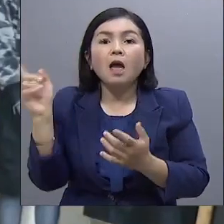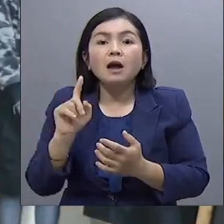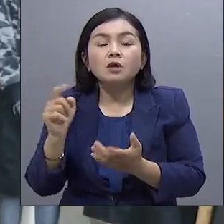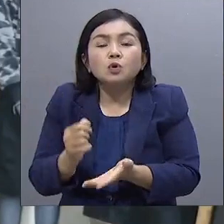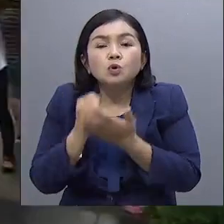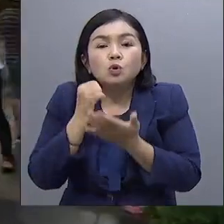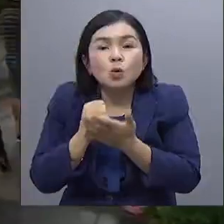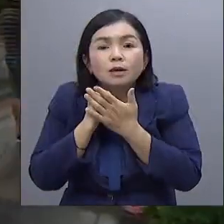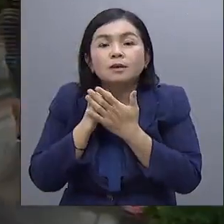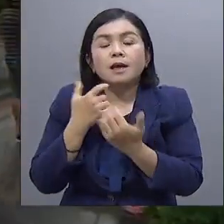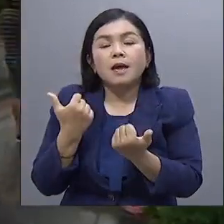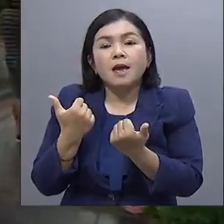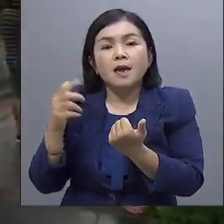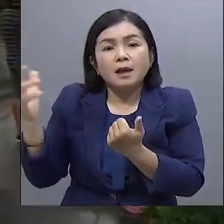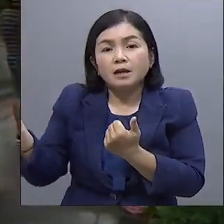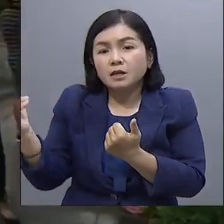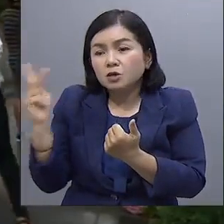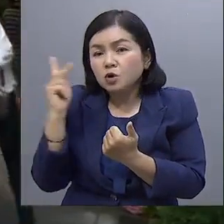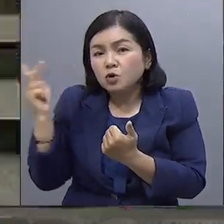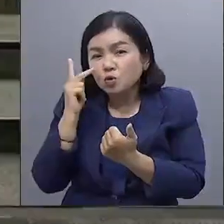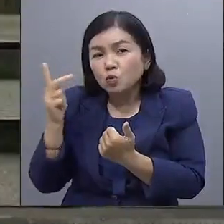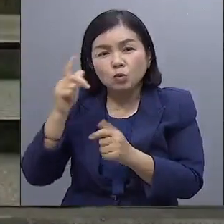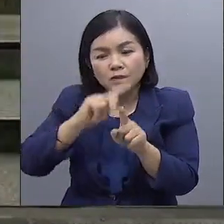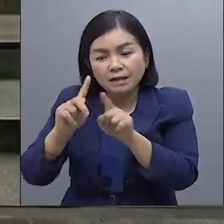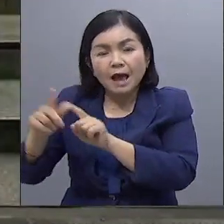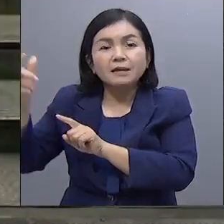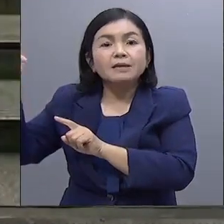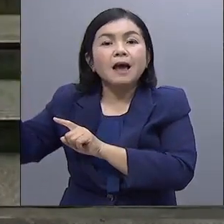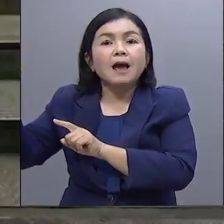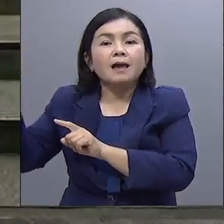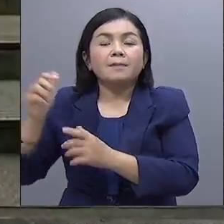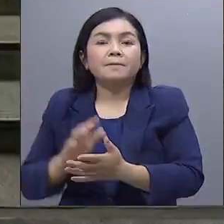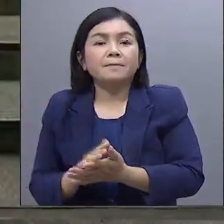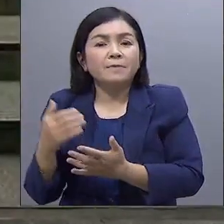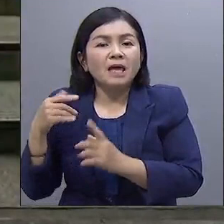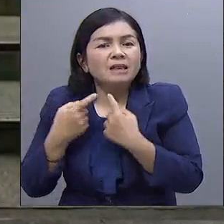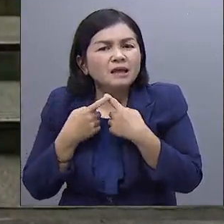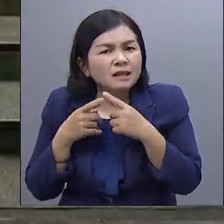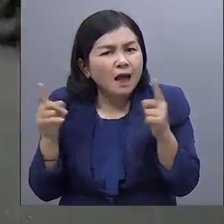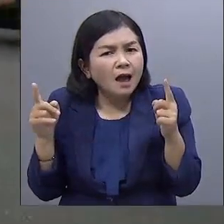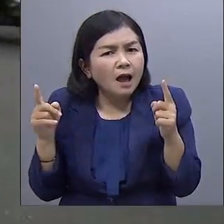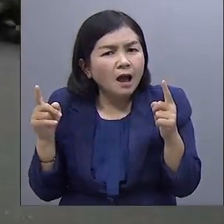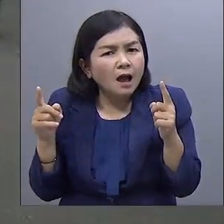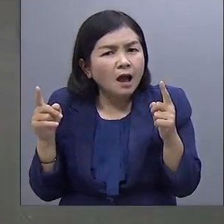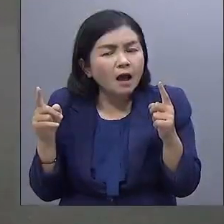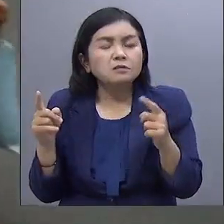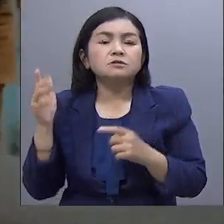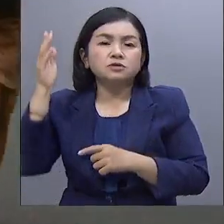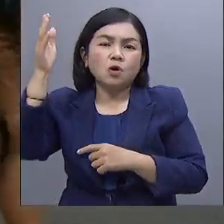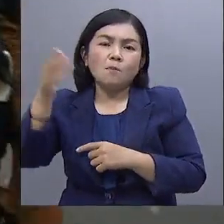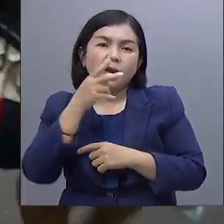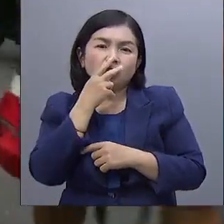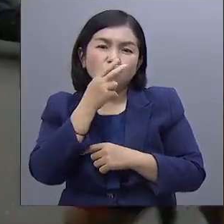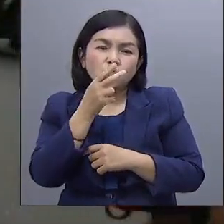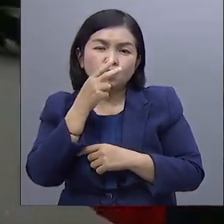ลงเข้าถึงแหล่งเงินในระบบมากขึ้นแล้วก็สามารถที่จะหลุดพ้นจากวงจรหนี้ได้แต่ว่า101 Public Policy Think Tank นะคะ